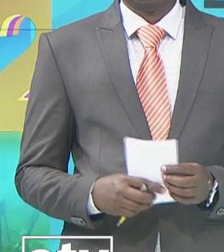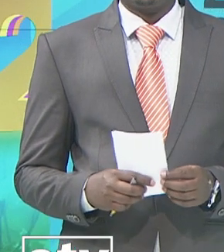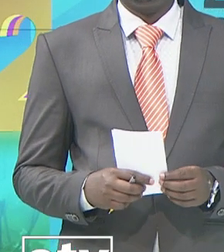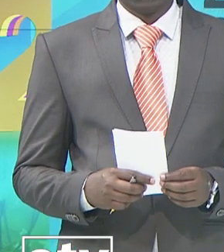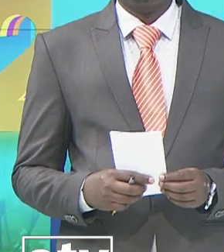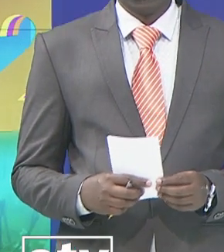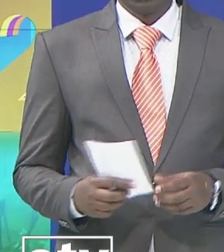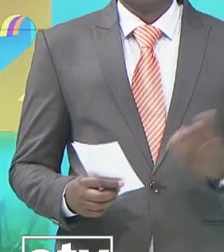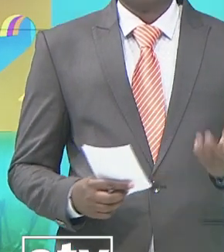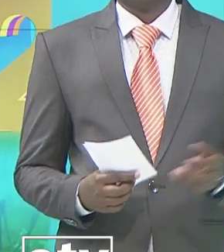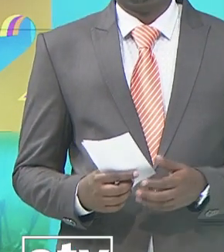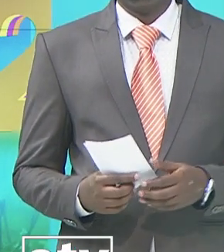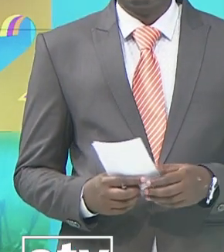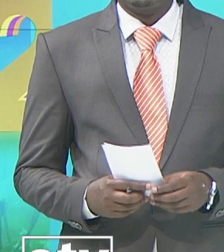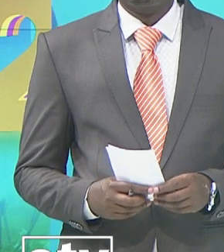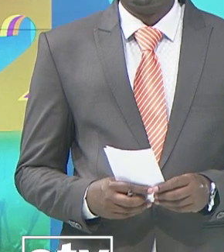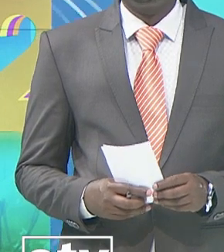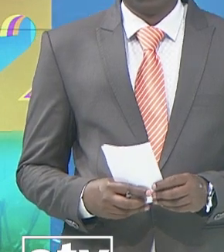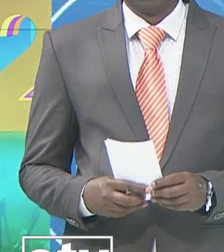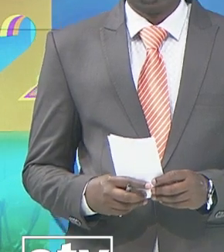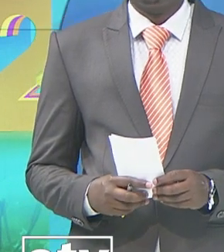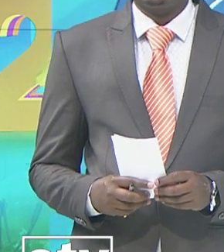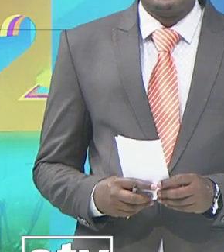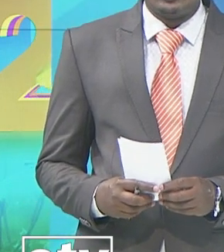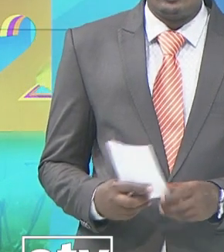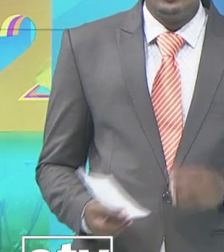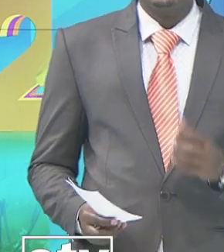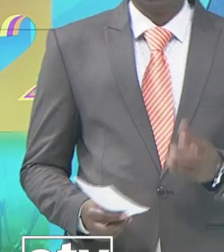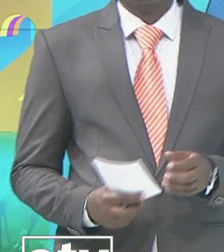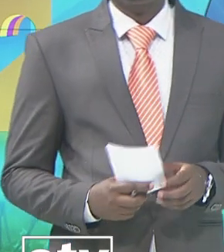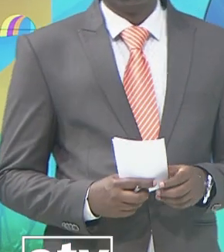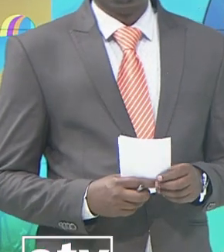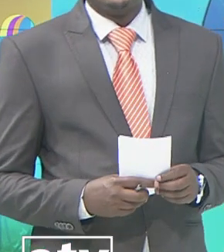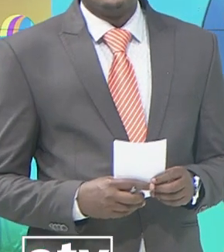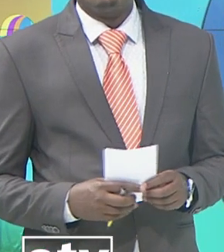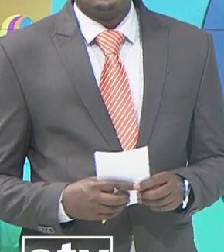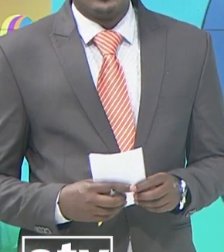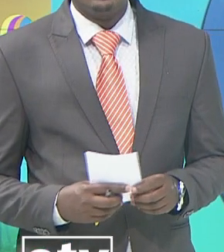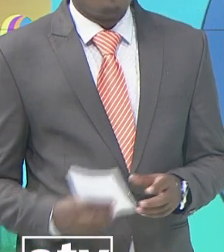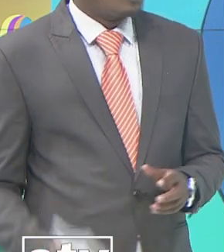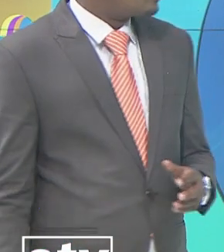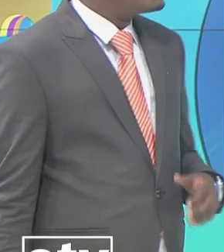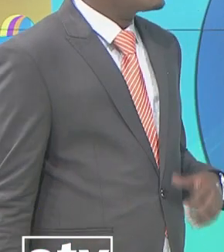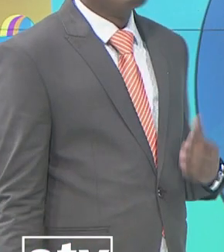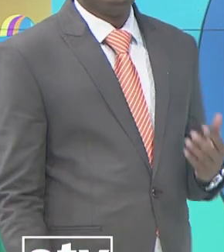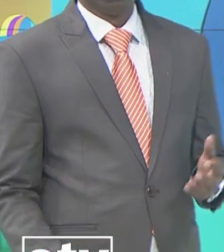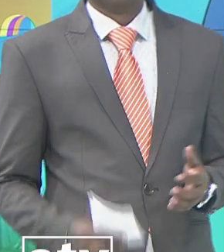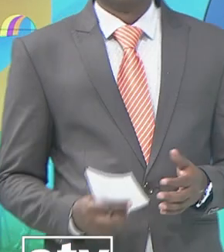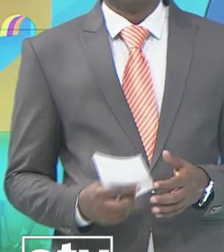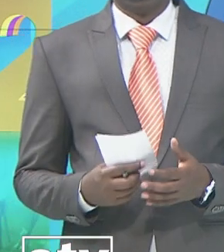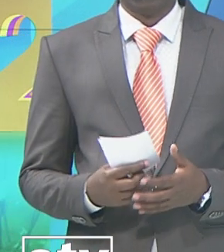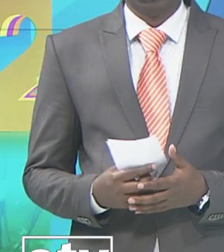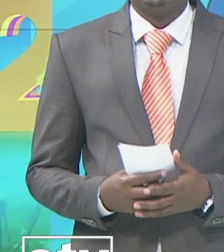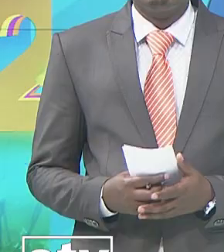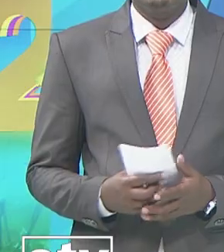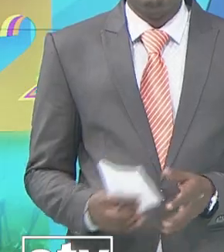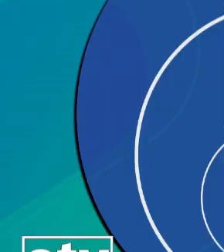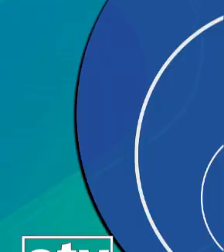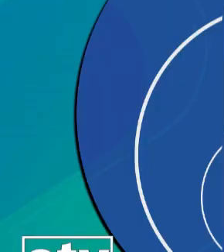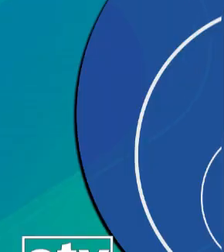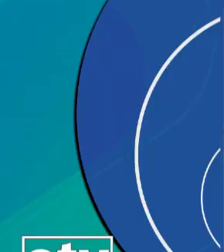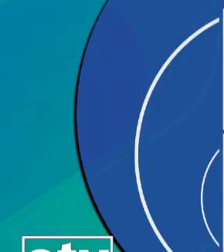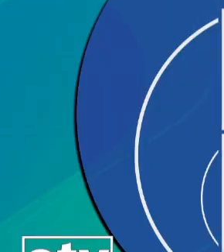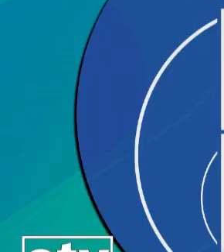የበለጠ ድርሻ አልነበረውም። ይህም የተለያዩ ምክንያቶችን ማንሳት ይቻላል። ከዚሁ ከውጭ ምንዛሬ ጋር በተያያዘ በዋናነት የግብርና ዘርፉ ነው ቀዳሚውን ድርሻ